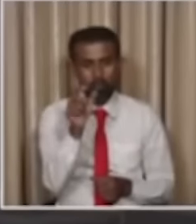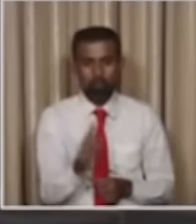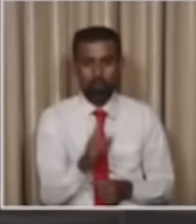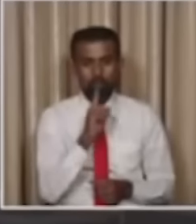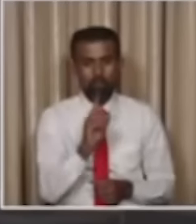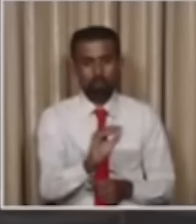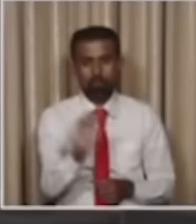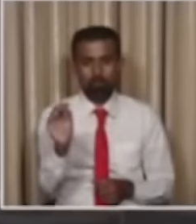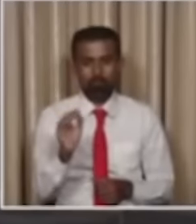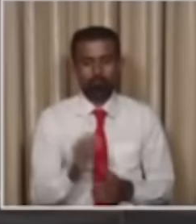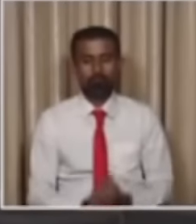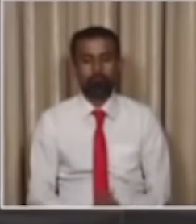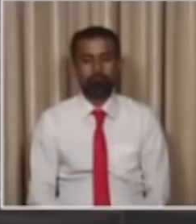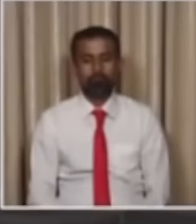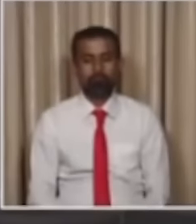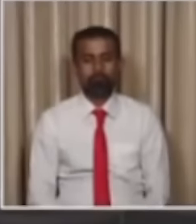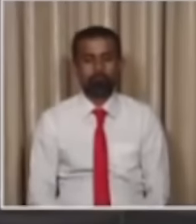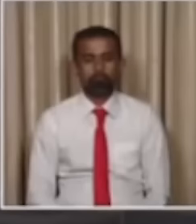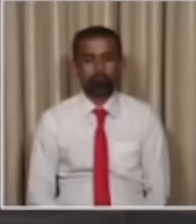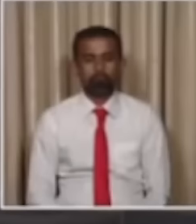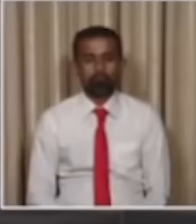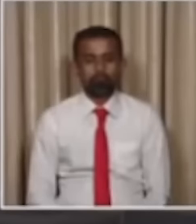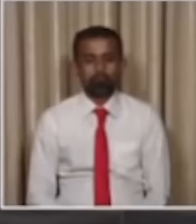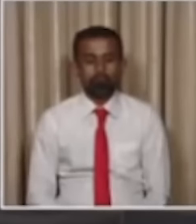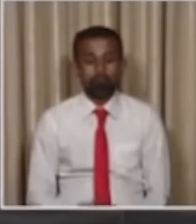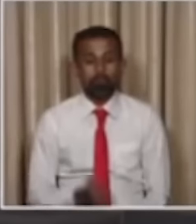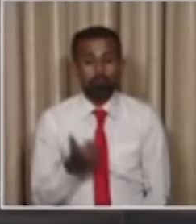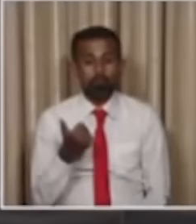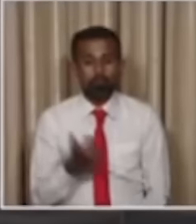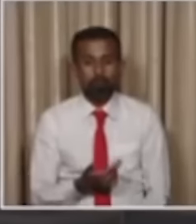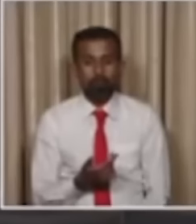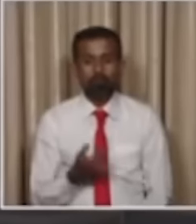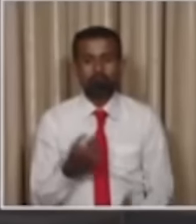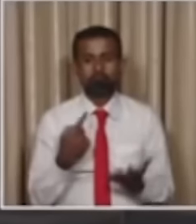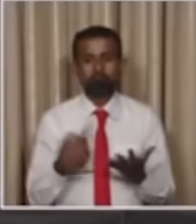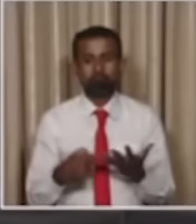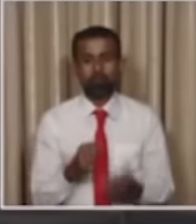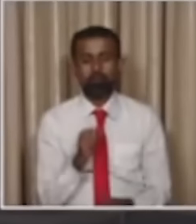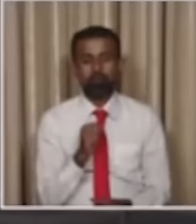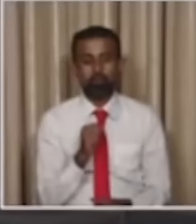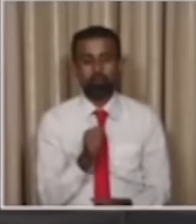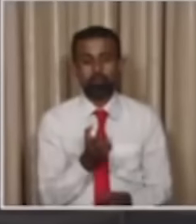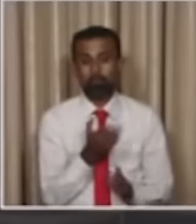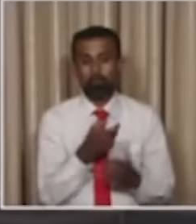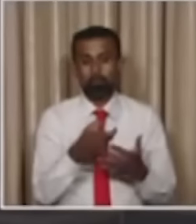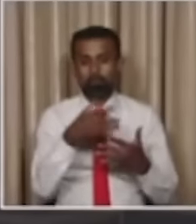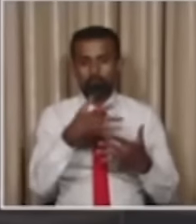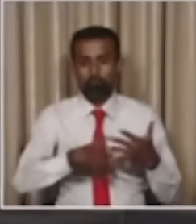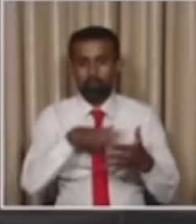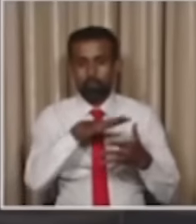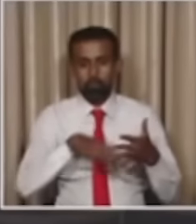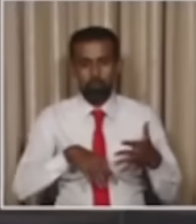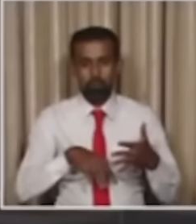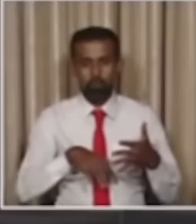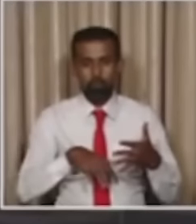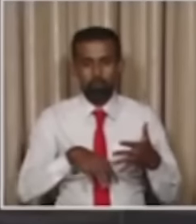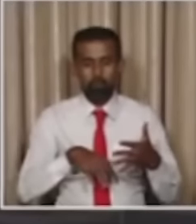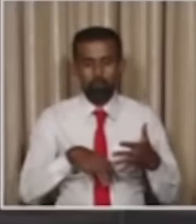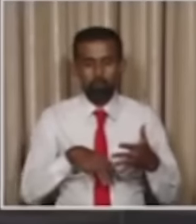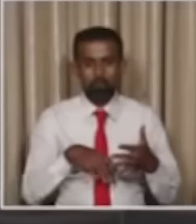කියන්නම්. හැබැයි මෙහි වැදගත්ම කාරණාව වන්නේ උක්ත වාර්තා පදනම් කරගෙන එමුකෝ මේ